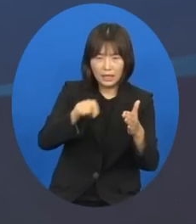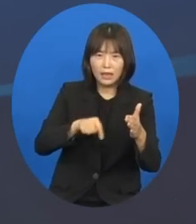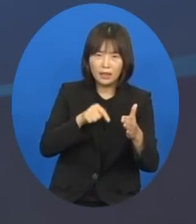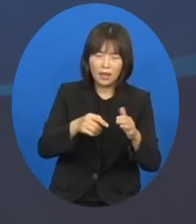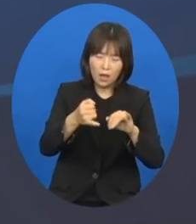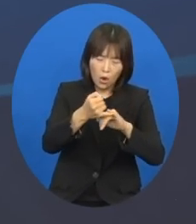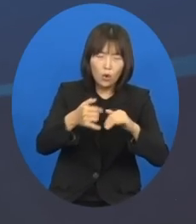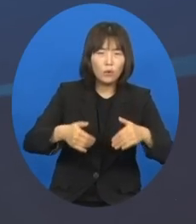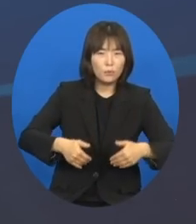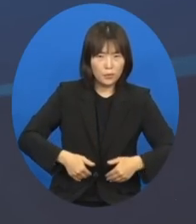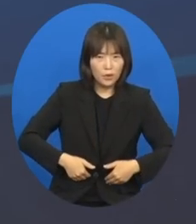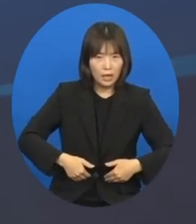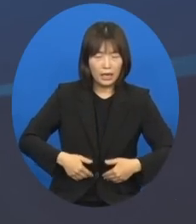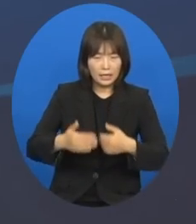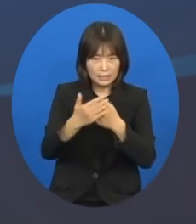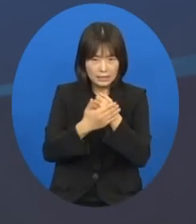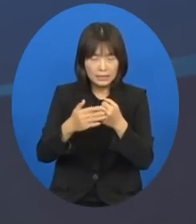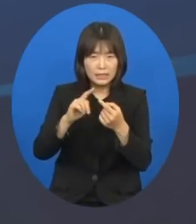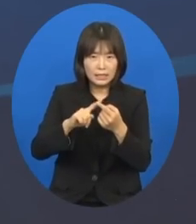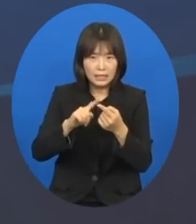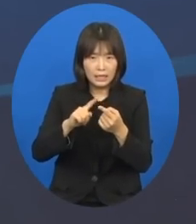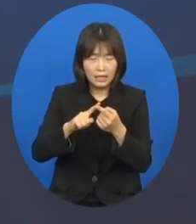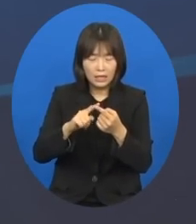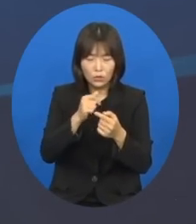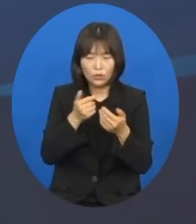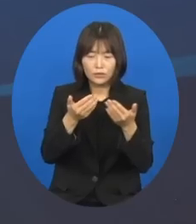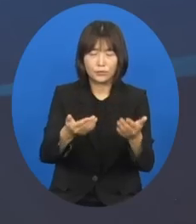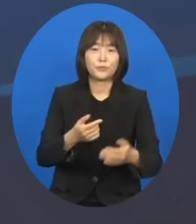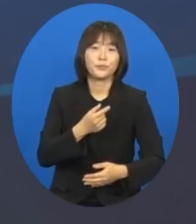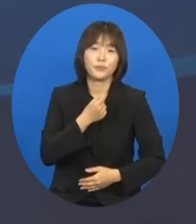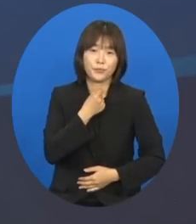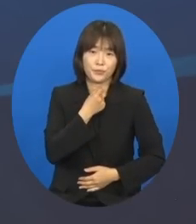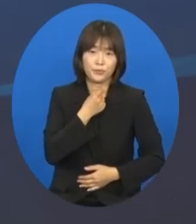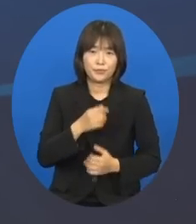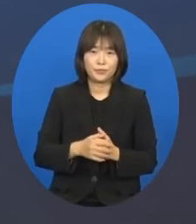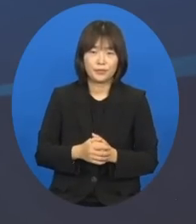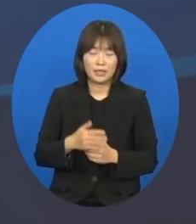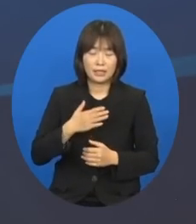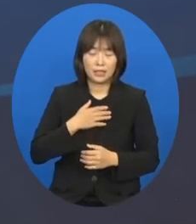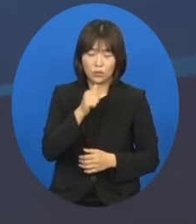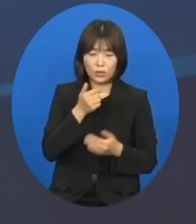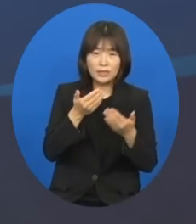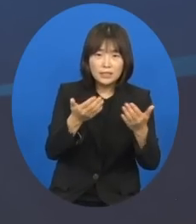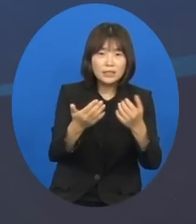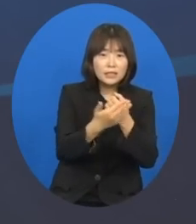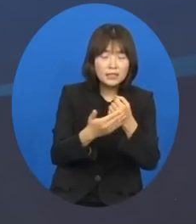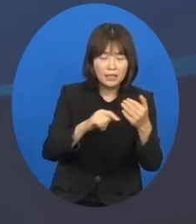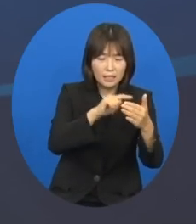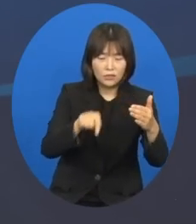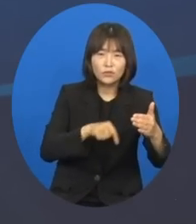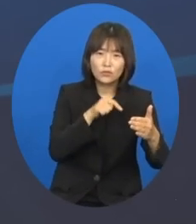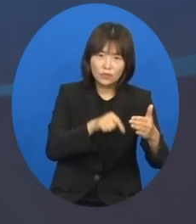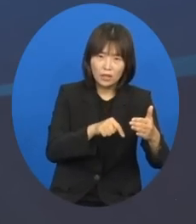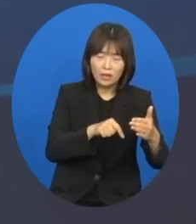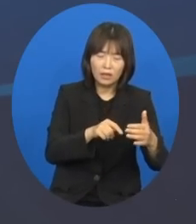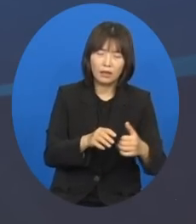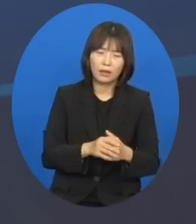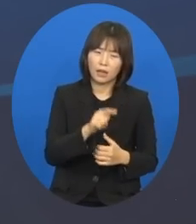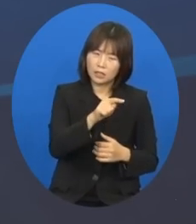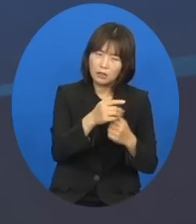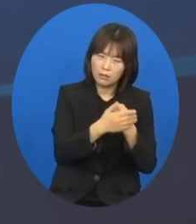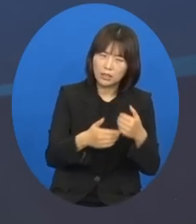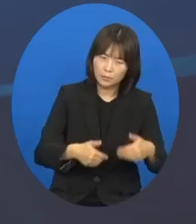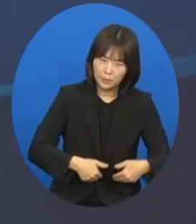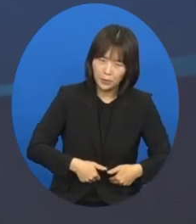몇 가지 은혜를 소개하려고 합니다 제가 소개하는이 은혜 중에 아 내가 저 은혜가 필요하다 저